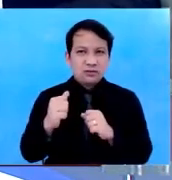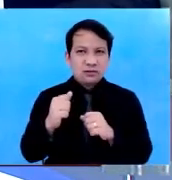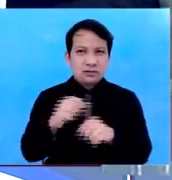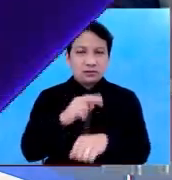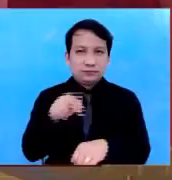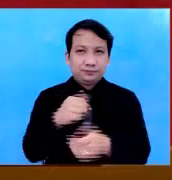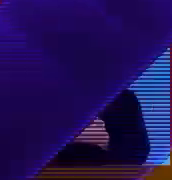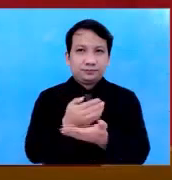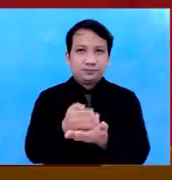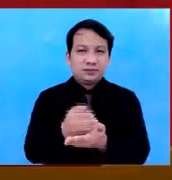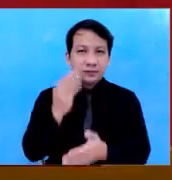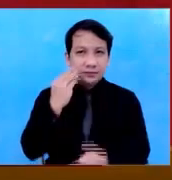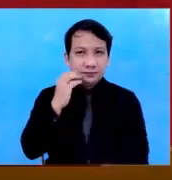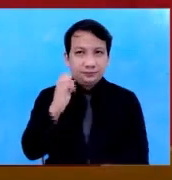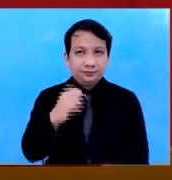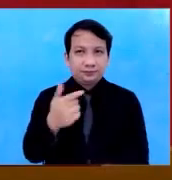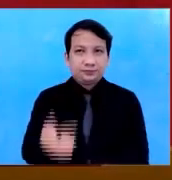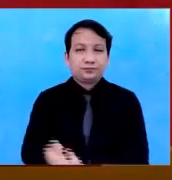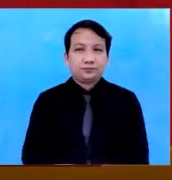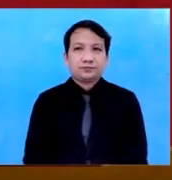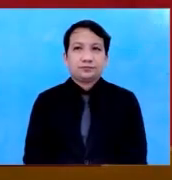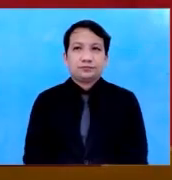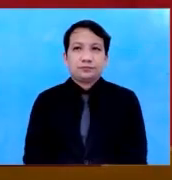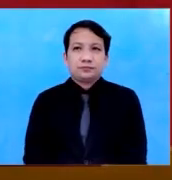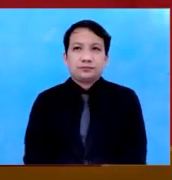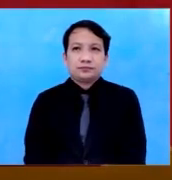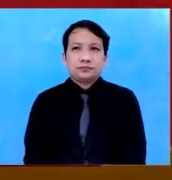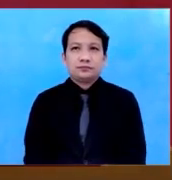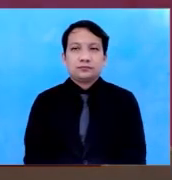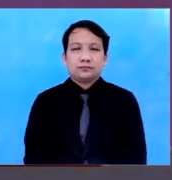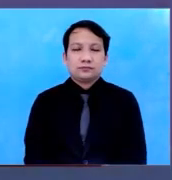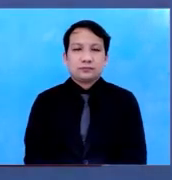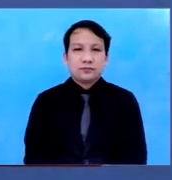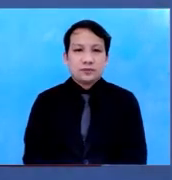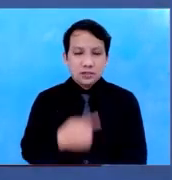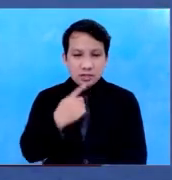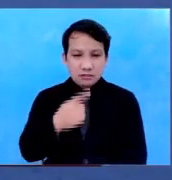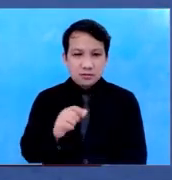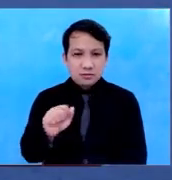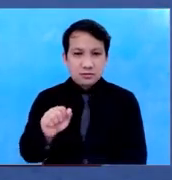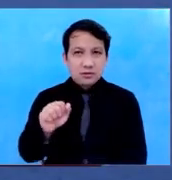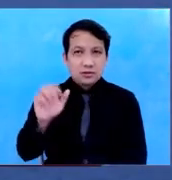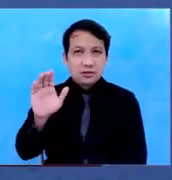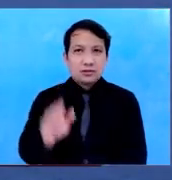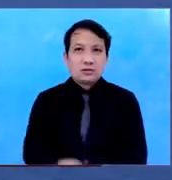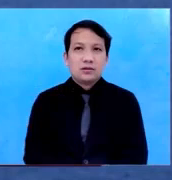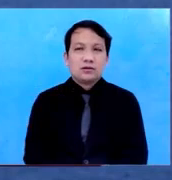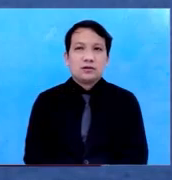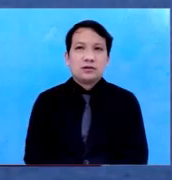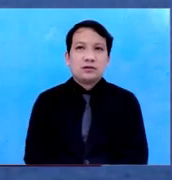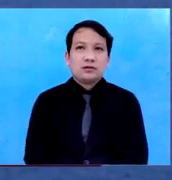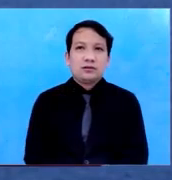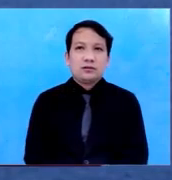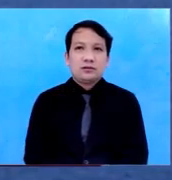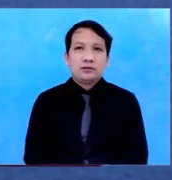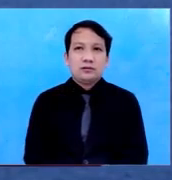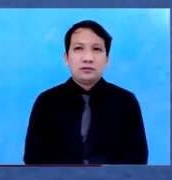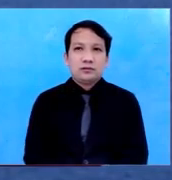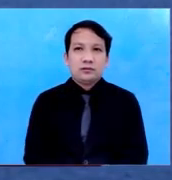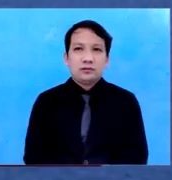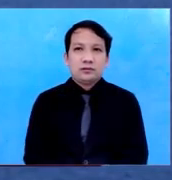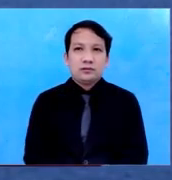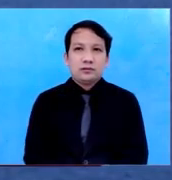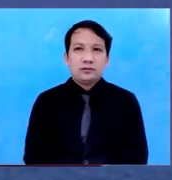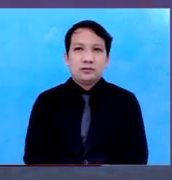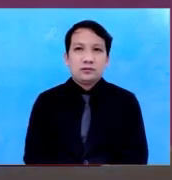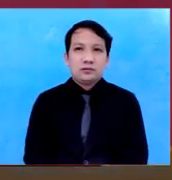Enriquez. As many are in favor, please say aye. Aye. As many are against, say nay.